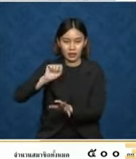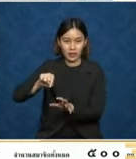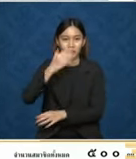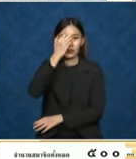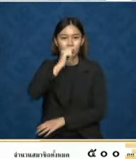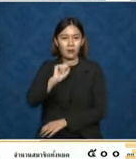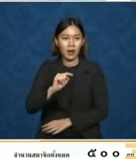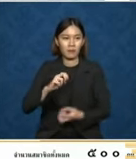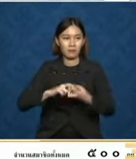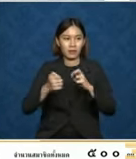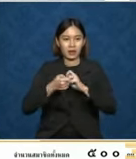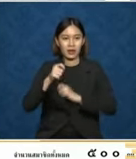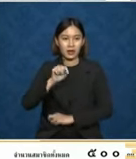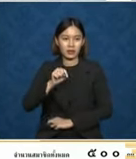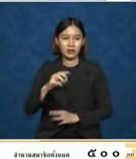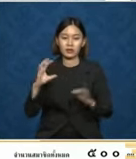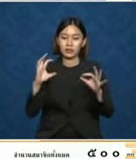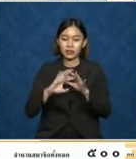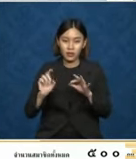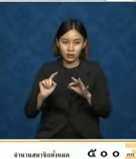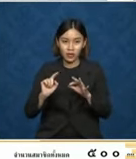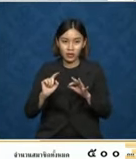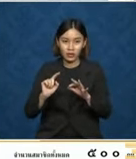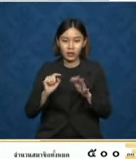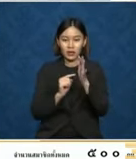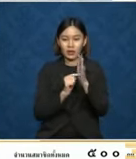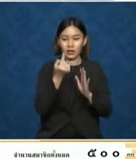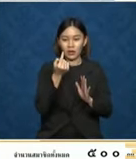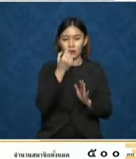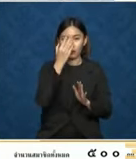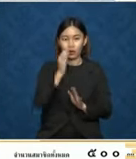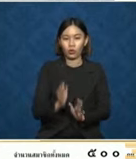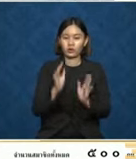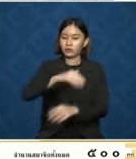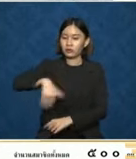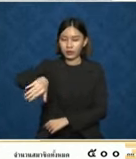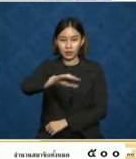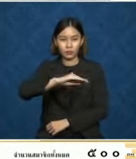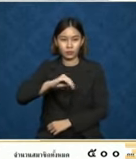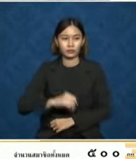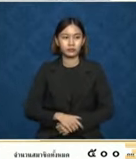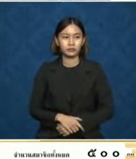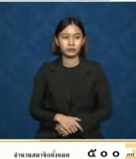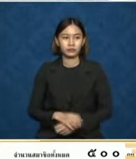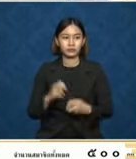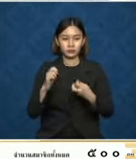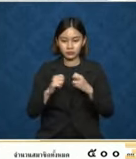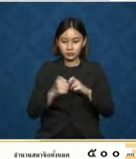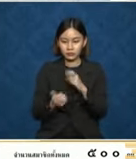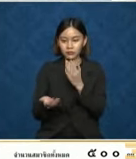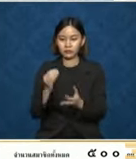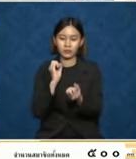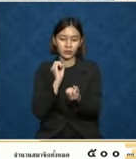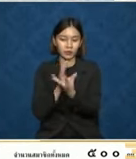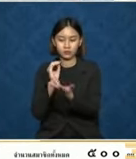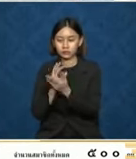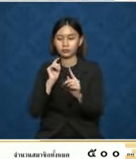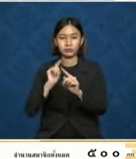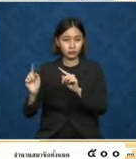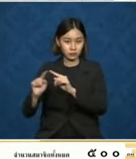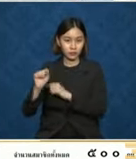พราะปัญหาของเรื่องนี้นั้นเกี่ยวข้องและมีจุดเริ่มต้นมาจากพวกเราทุกคนดังนั้นครับปัญหาหรือผลกระทบต่างๆที่เกิด